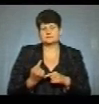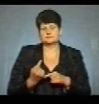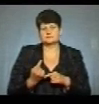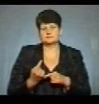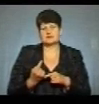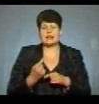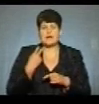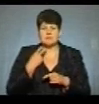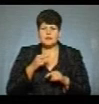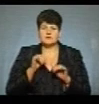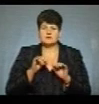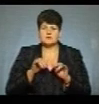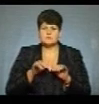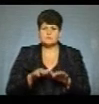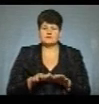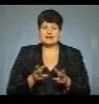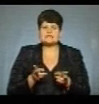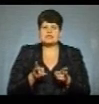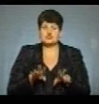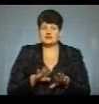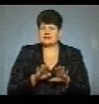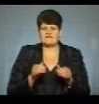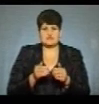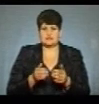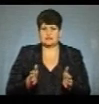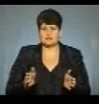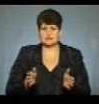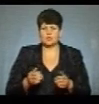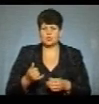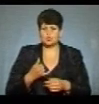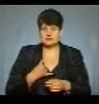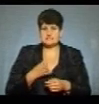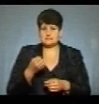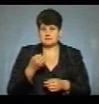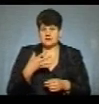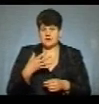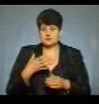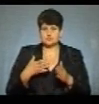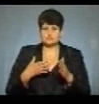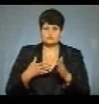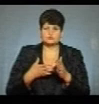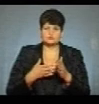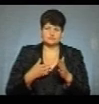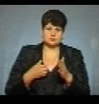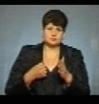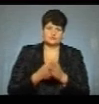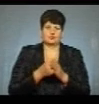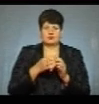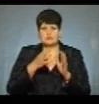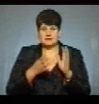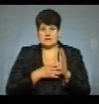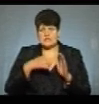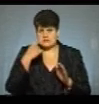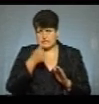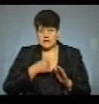одне з кримінальних проваджень, яке залишилося нерозкритим. У нас з 15 по 19